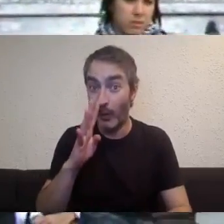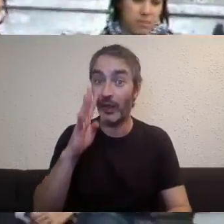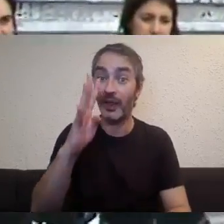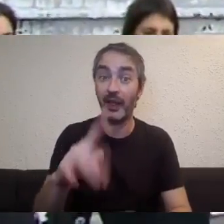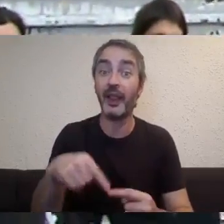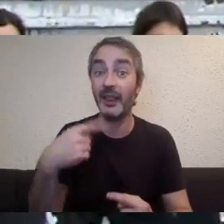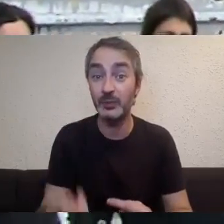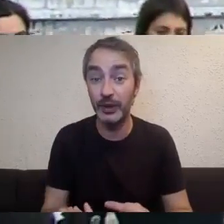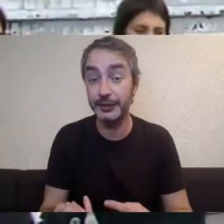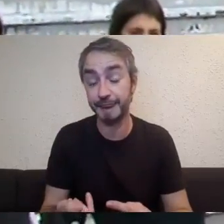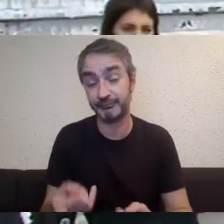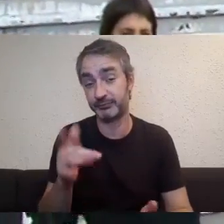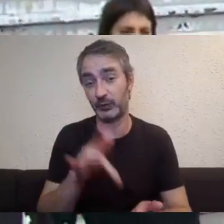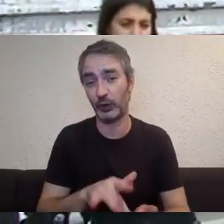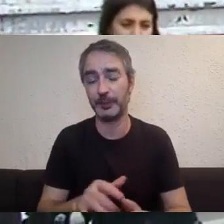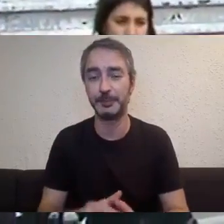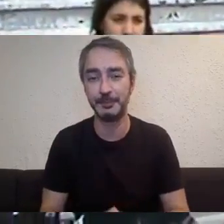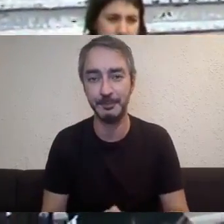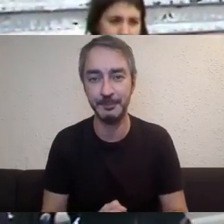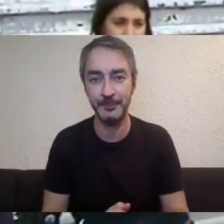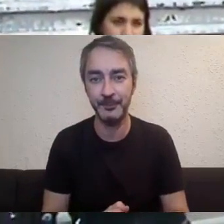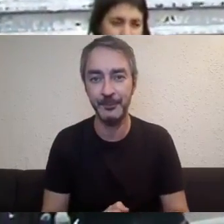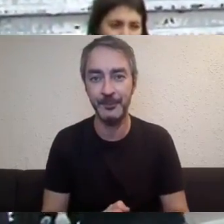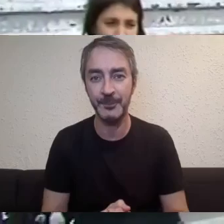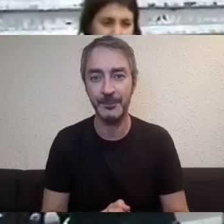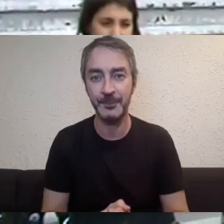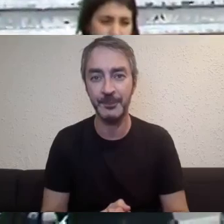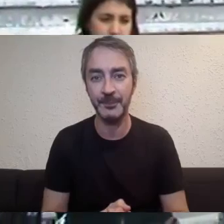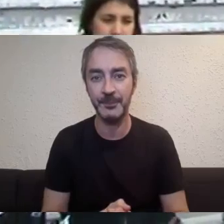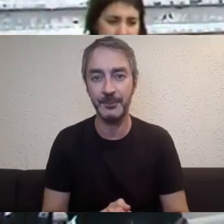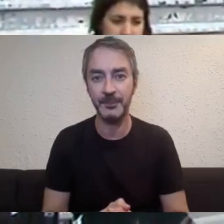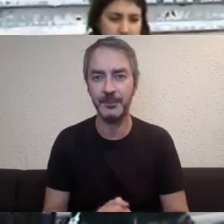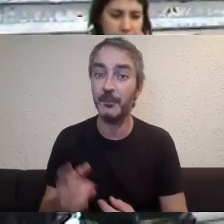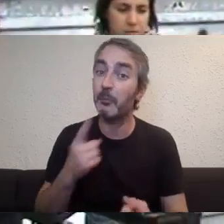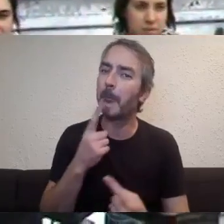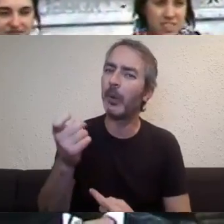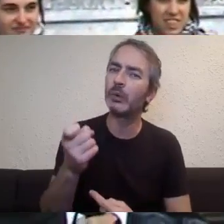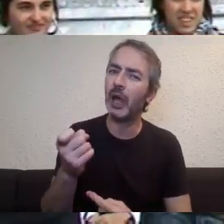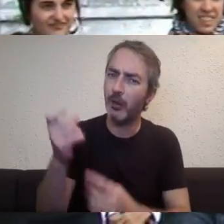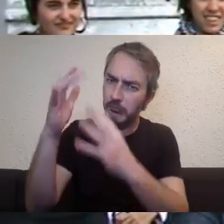durar, no sé què, que ja tenien tot per fer, per construir, per no sé quantos, i 4 anys després, doncs... Ho van